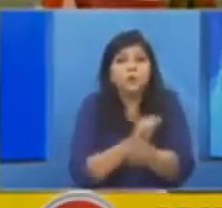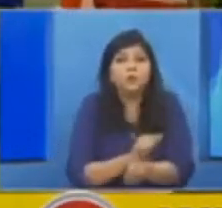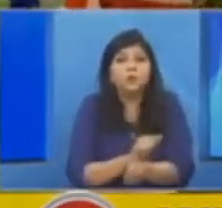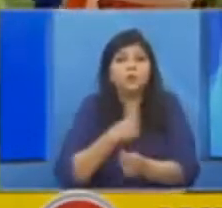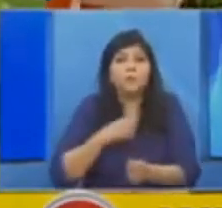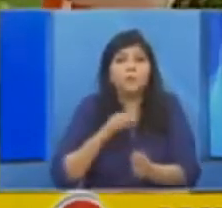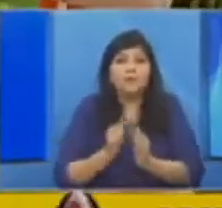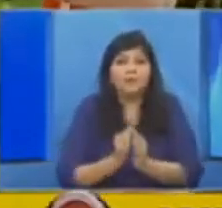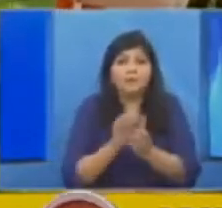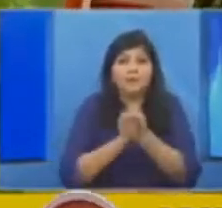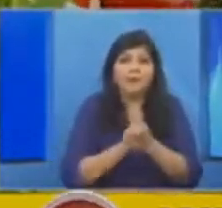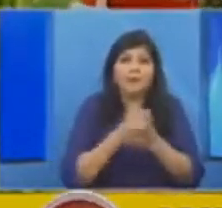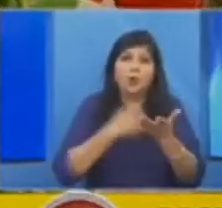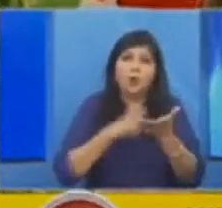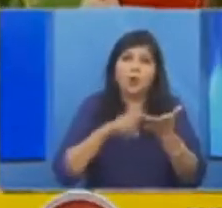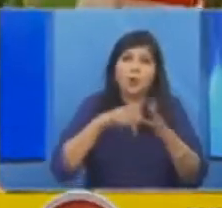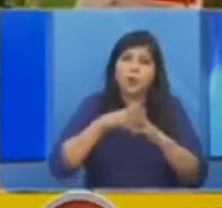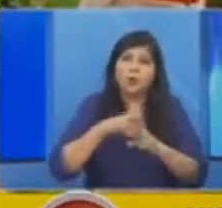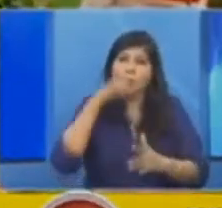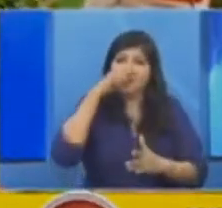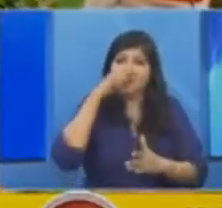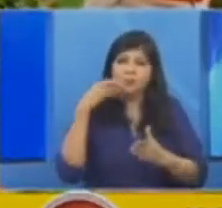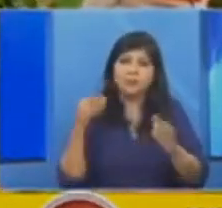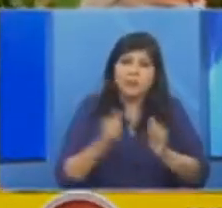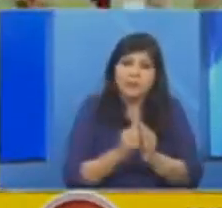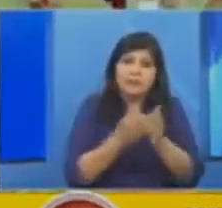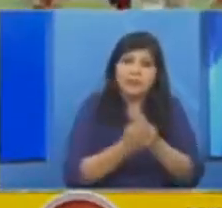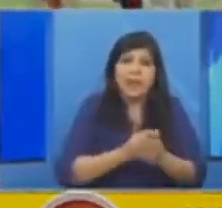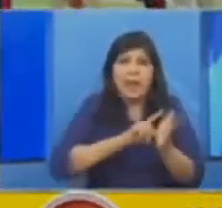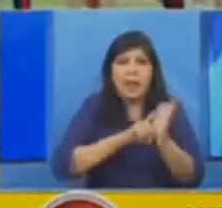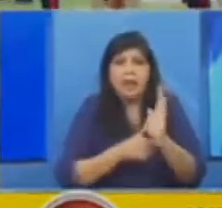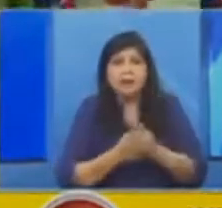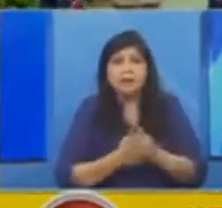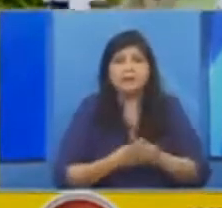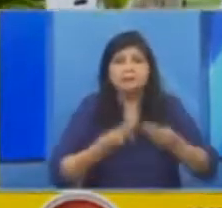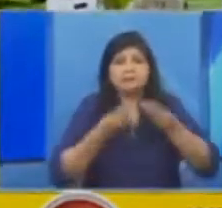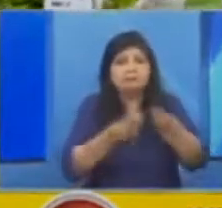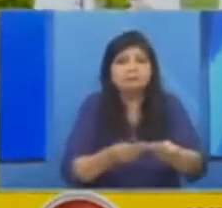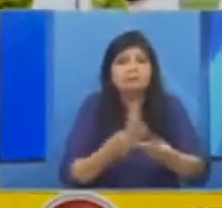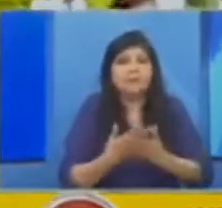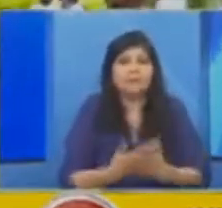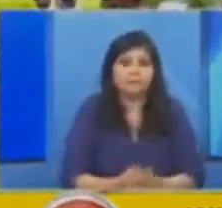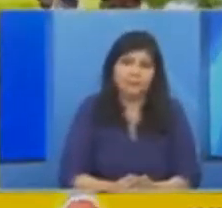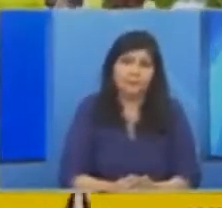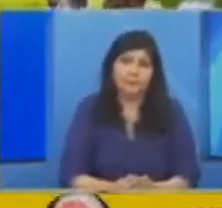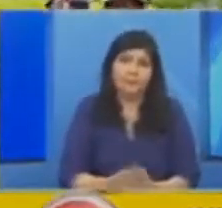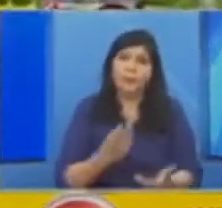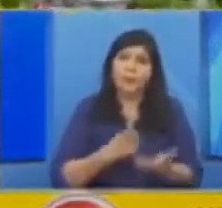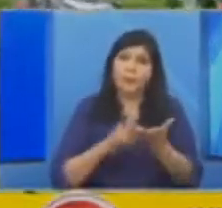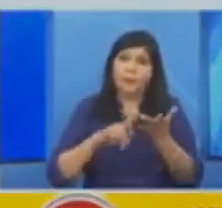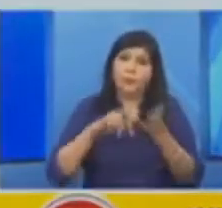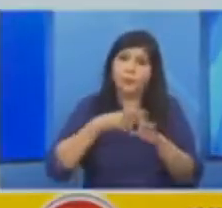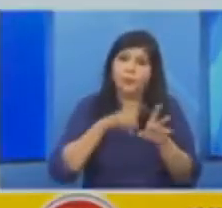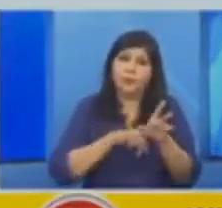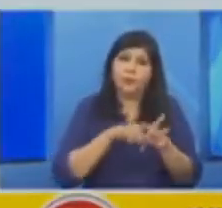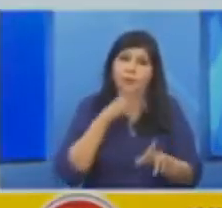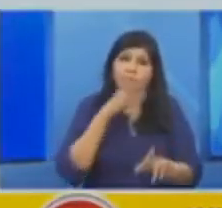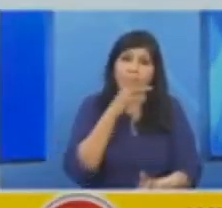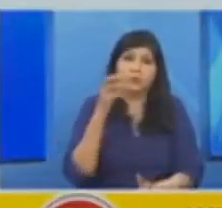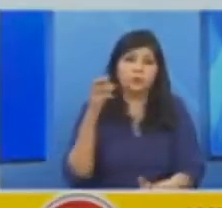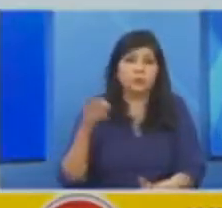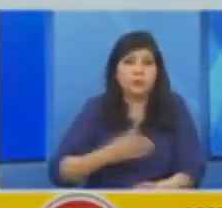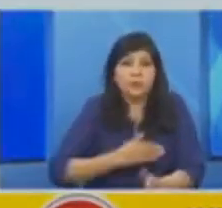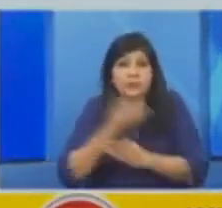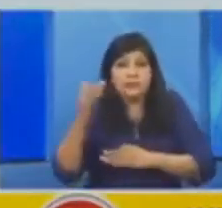रॉकी को पुरे सम्मान के साथ आखरी बिदाई दे रही थी रॉकी ने तिन सो से